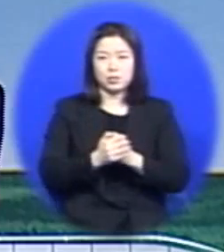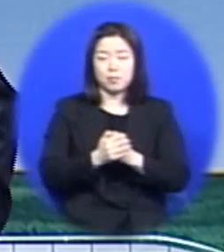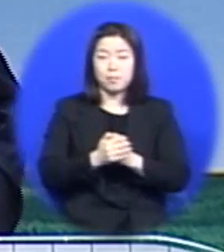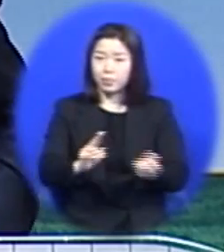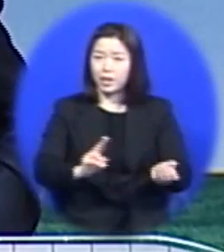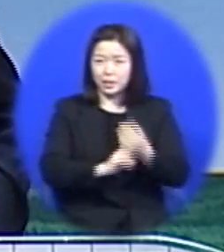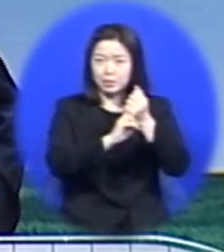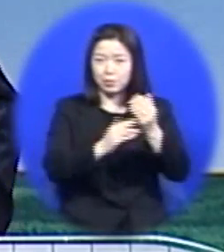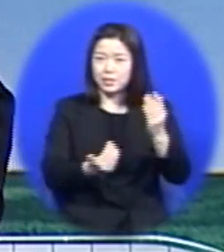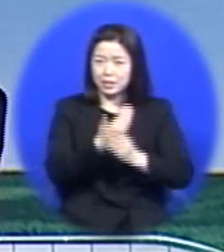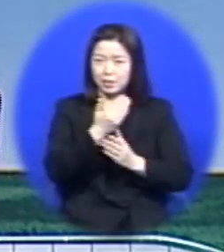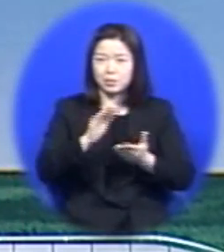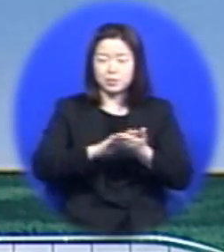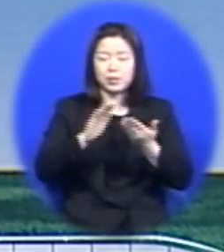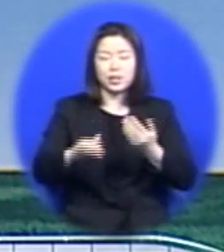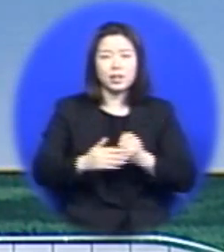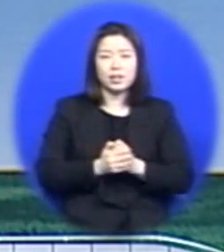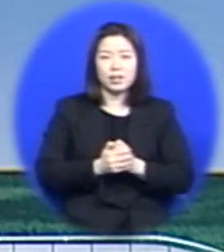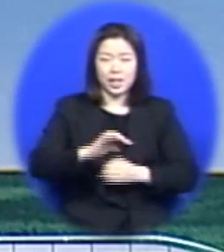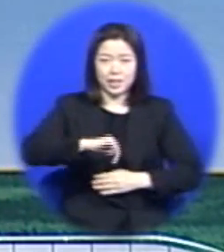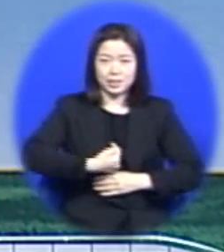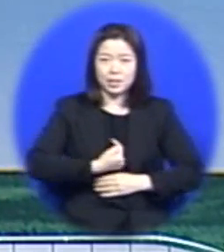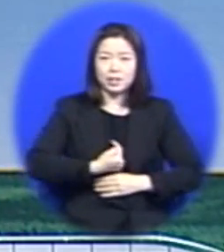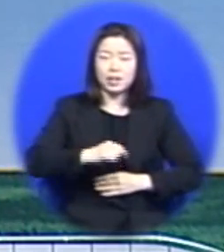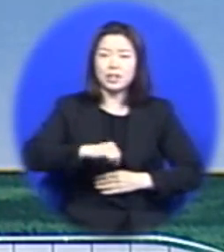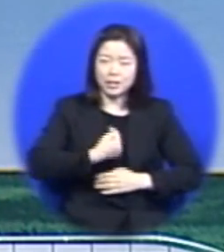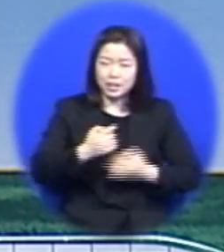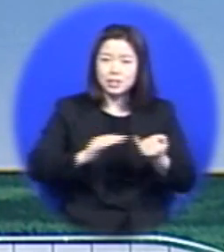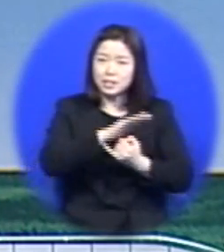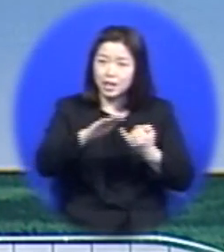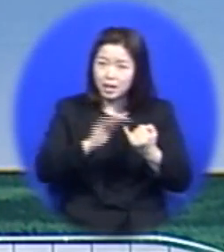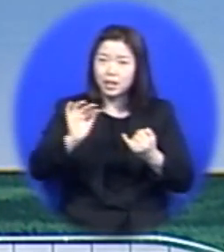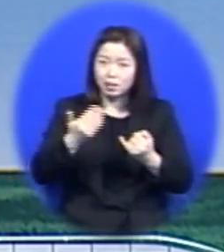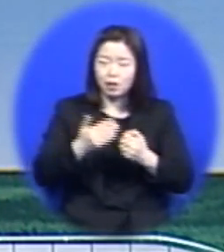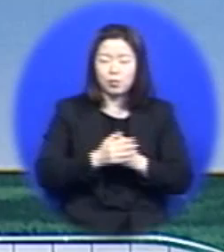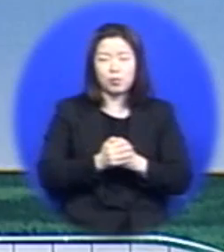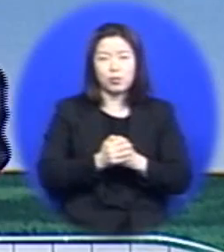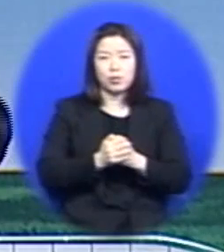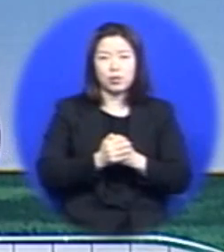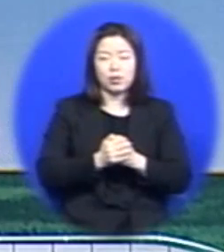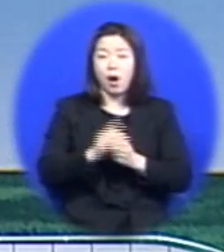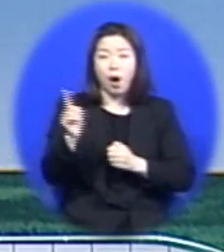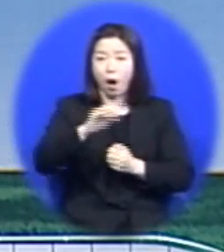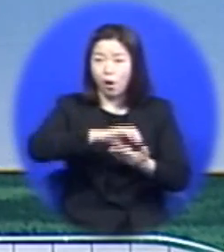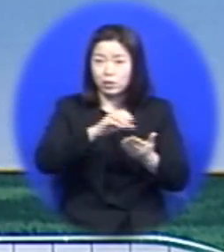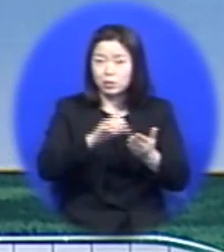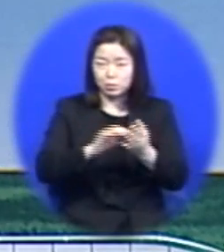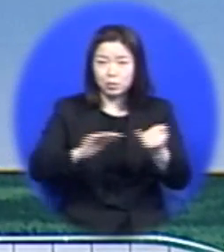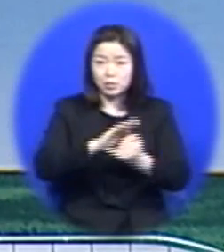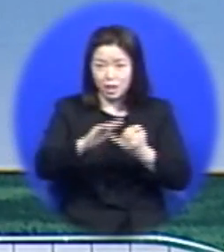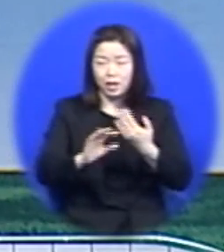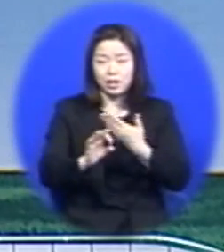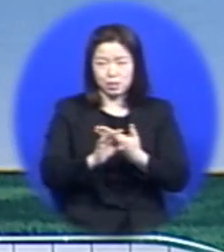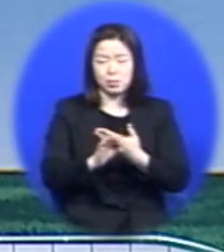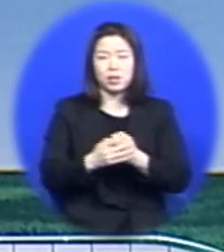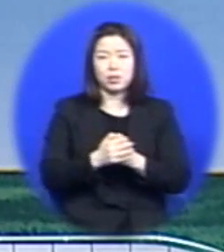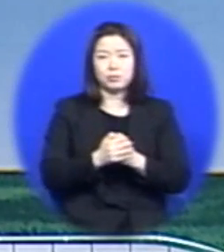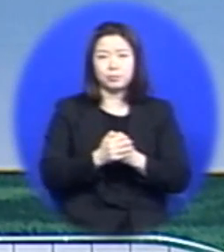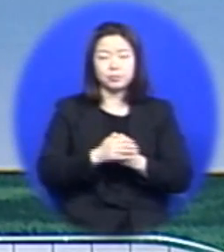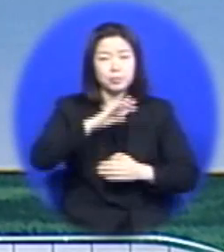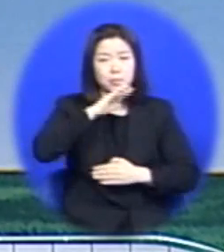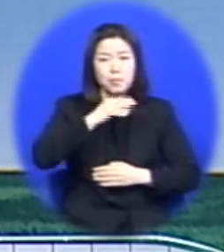기적이 일어났어요. 자기가 자기를 사랑하게 된 겁니다. 어느 정도 사랑하게 됐냐?